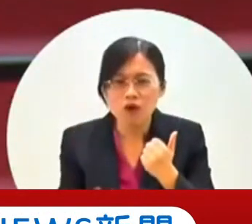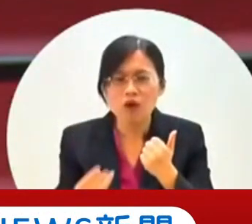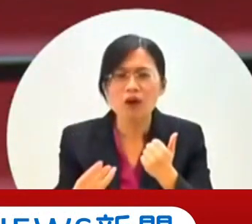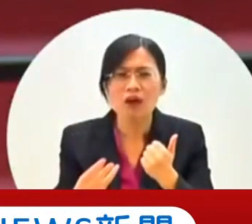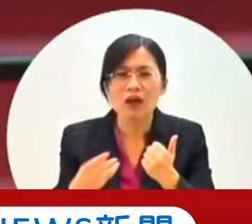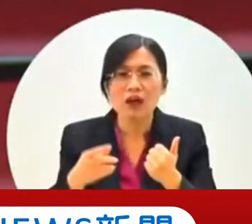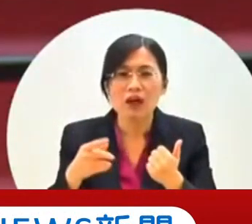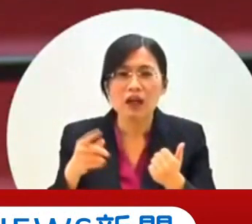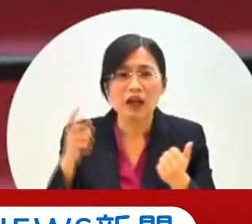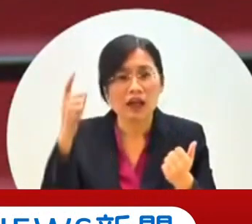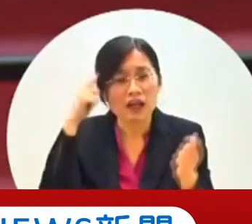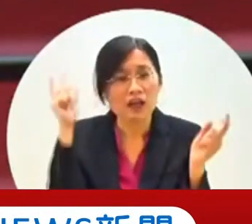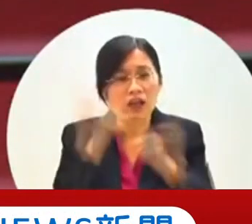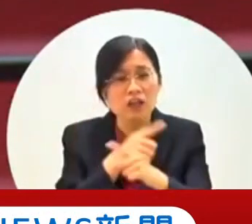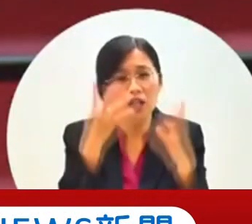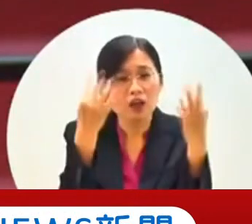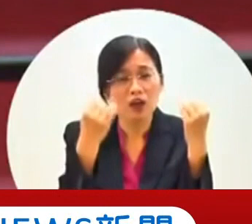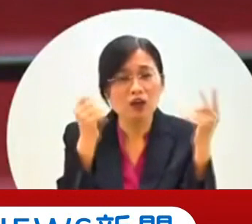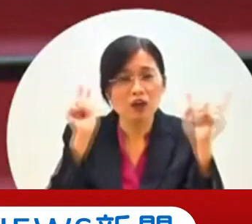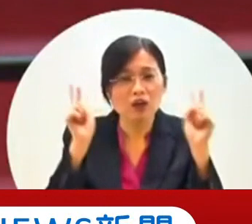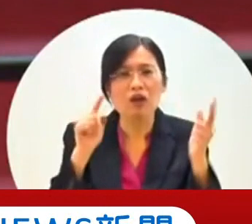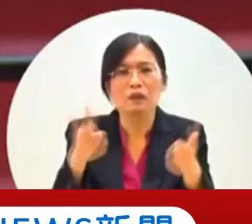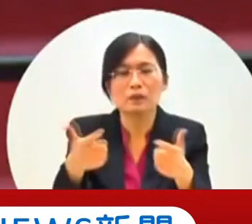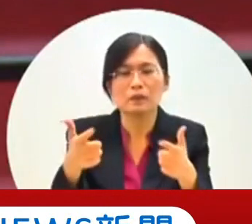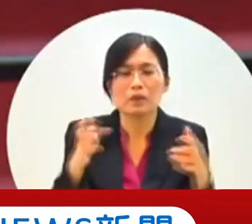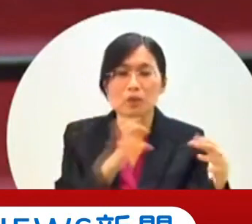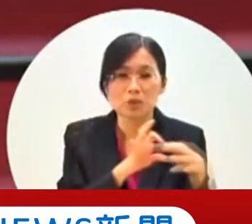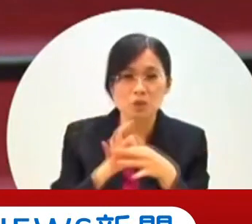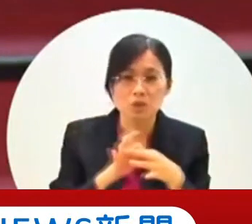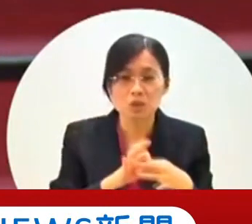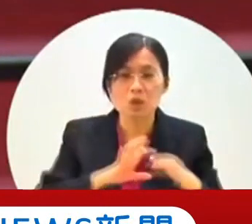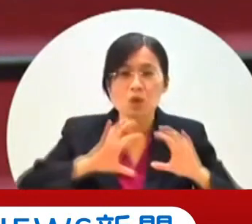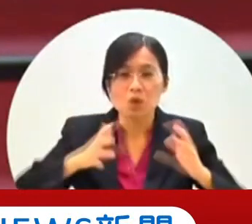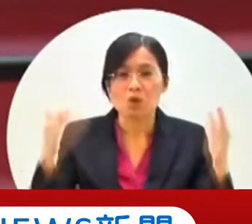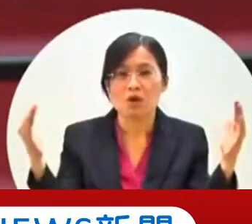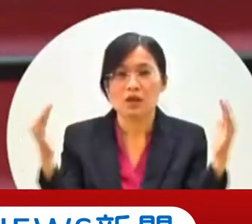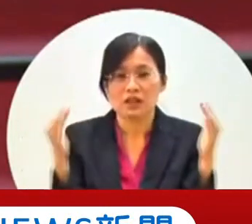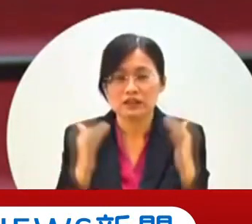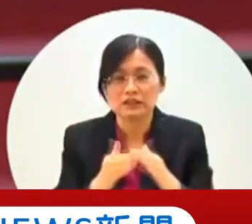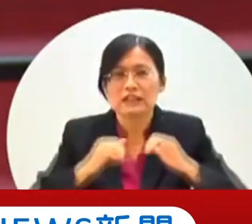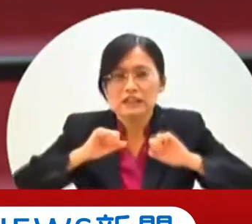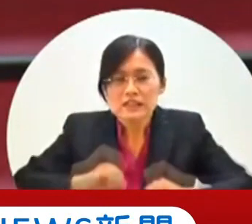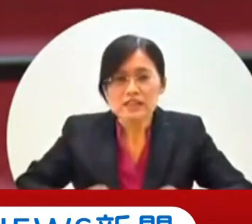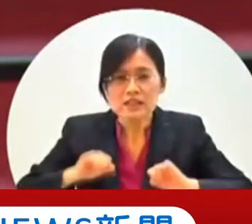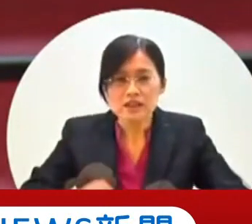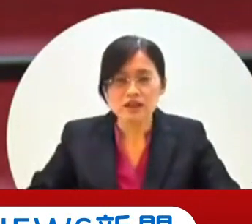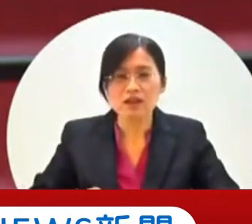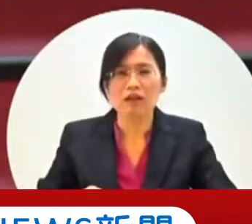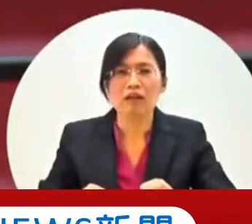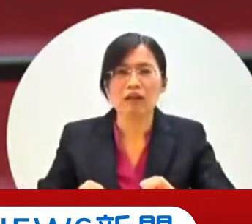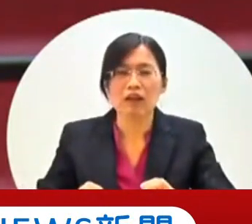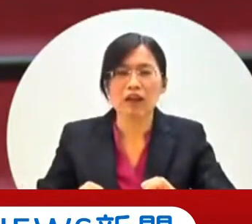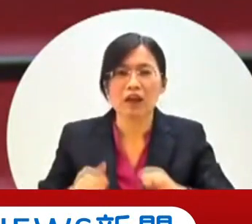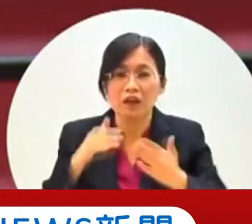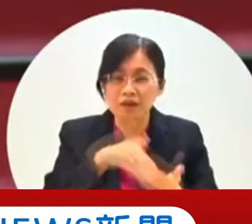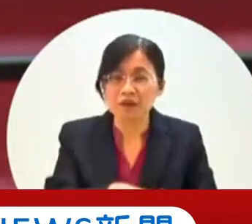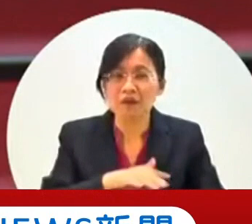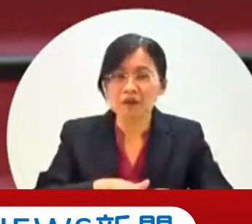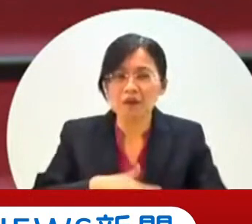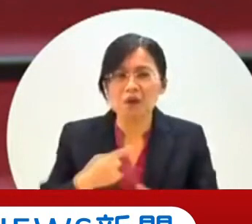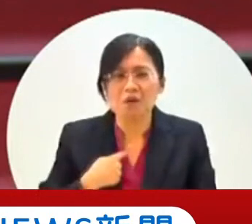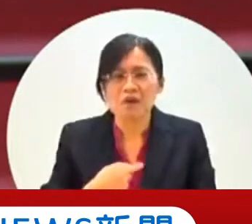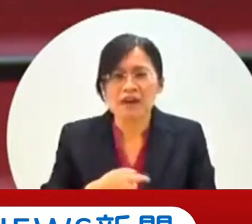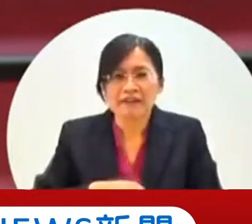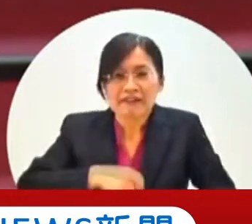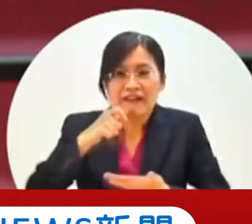的游戏。是一个攸关国家存亡的危机。在我们都担心 AI 会吞噬人类的时候，